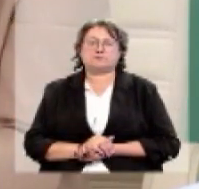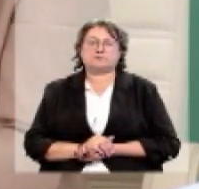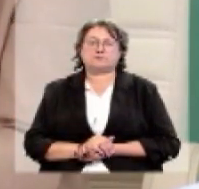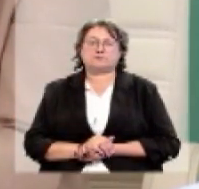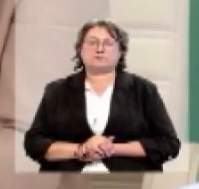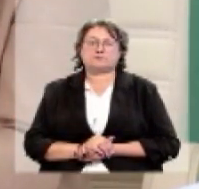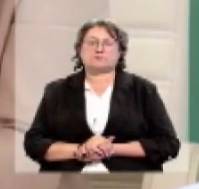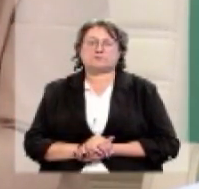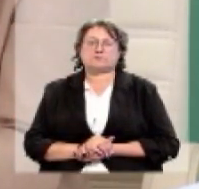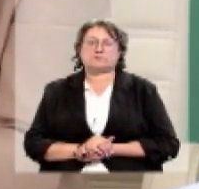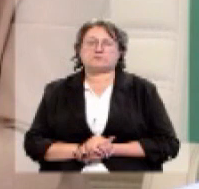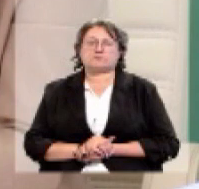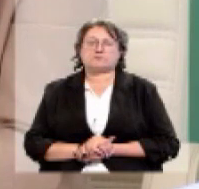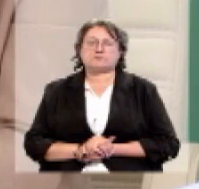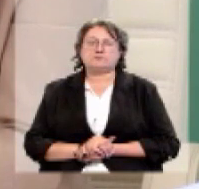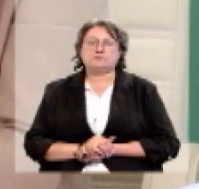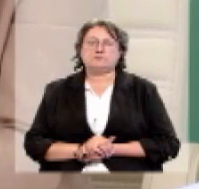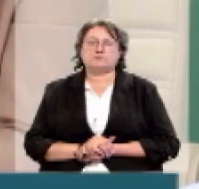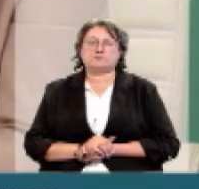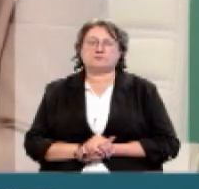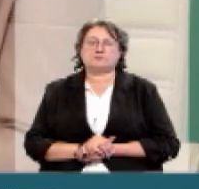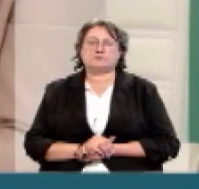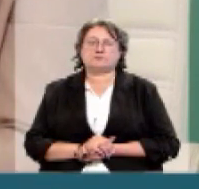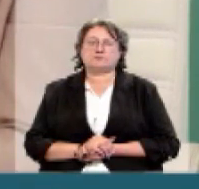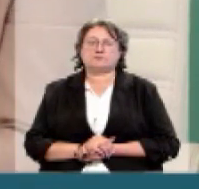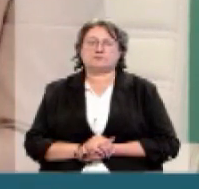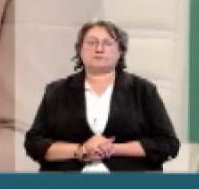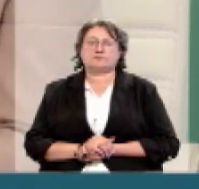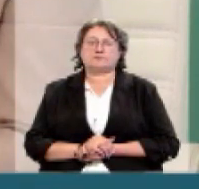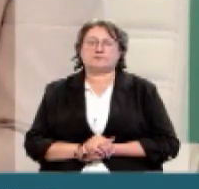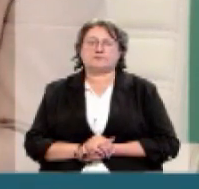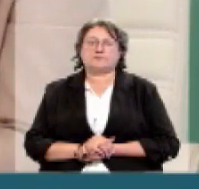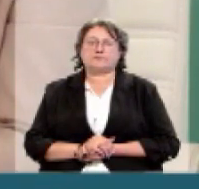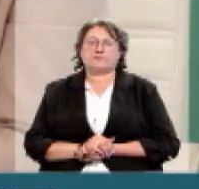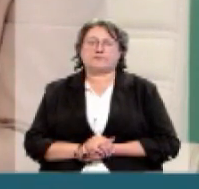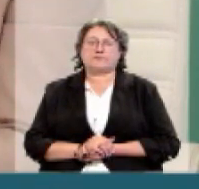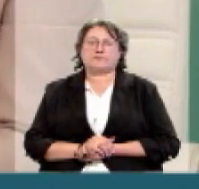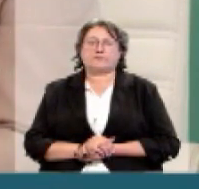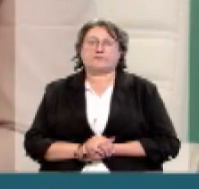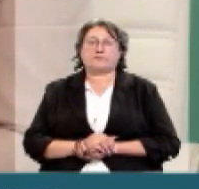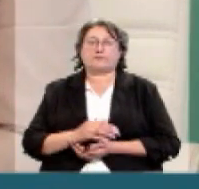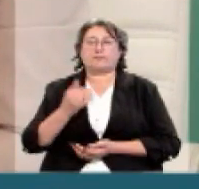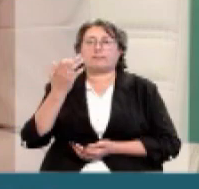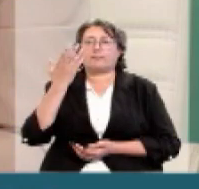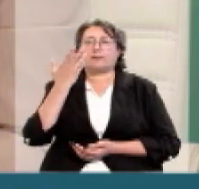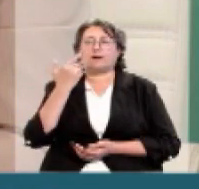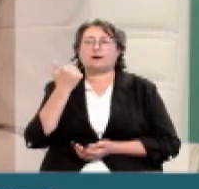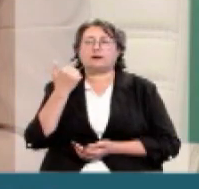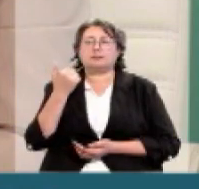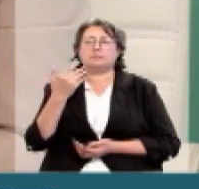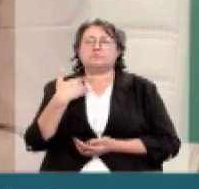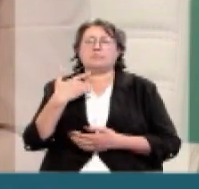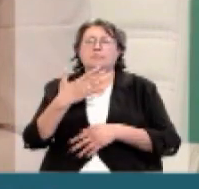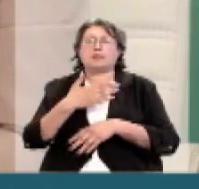шығады. Олимпийская, Целинная, там тағы бірдеңе бір қазақ аты жоқ. Мысалы қарасаңыз, мынау қаланың іргесінде тұрған